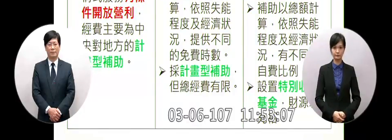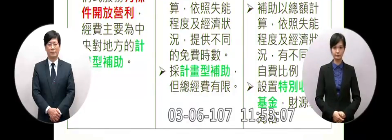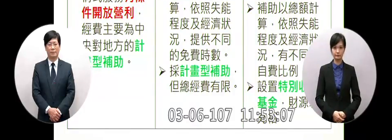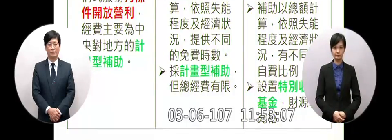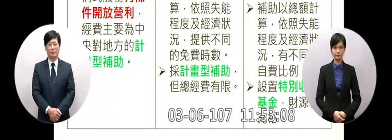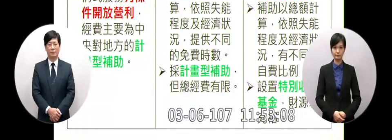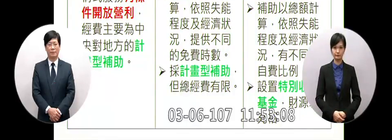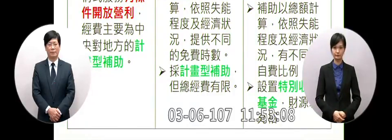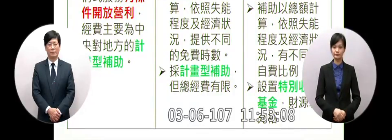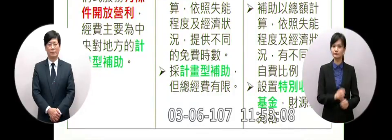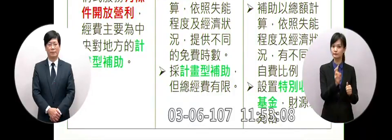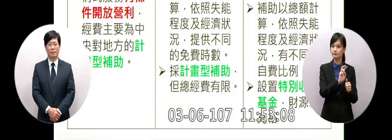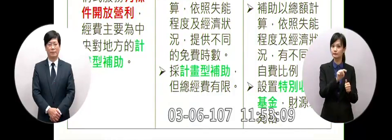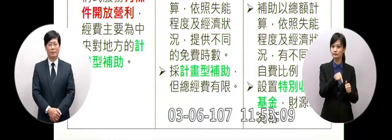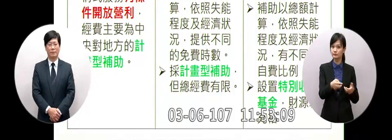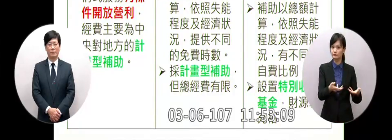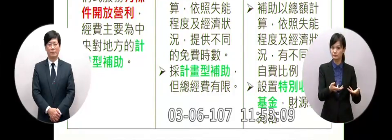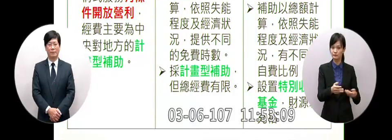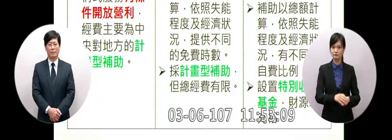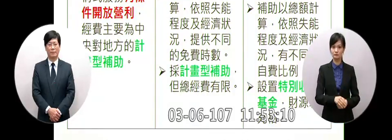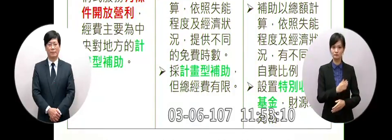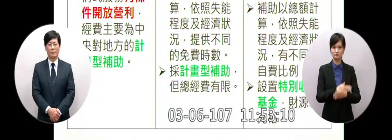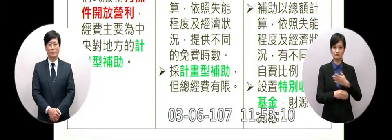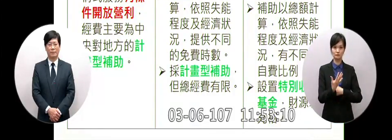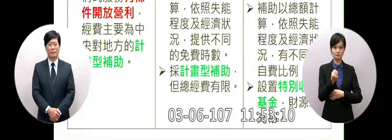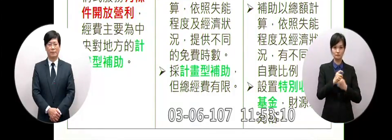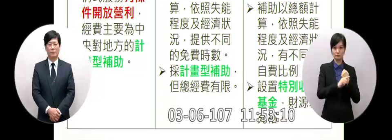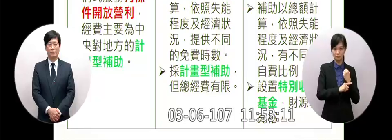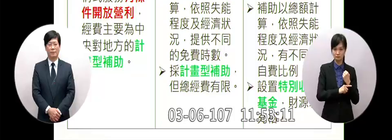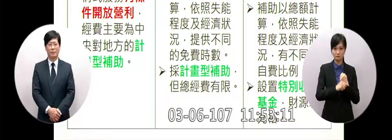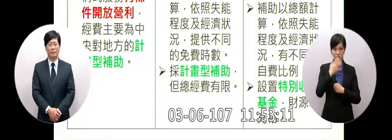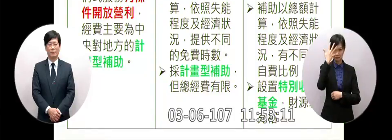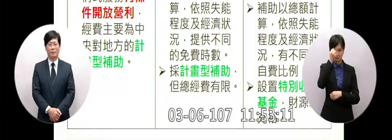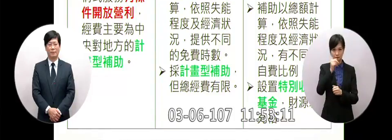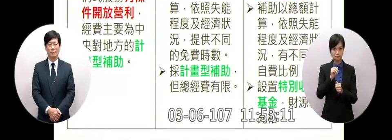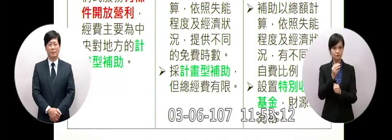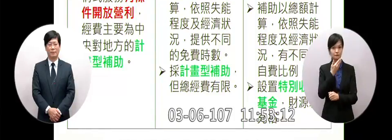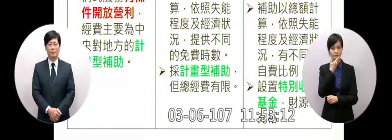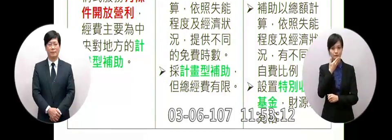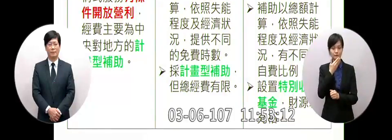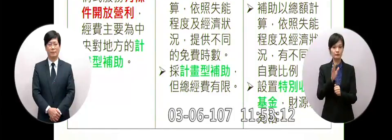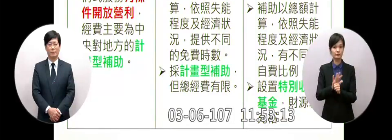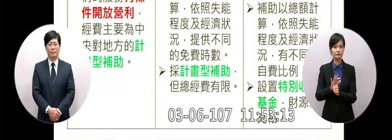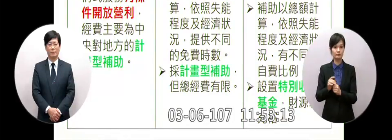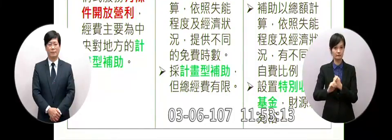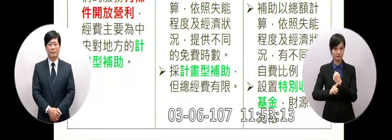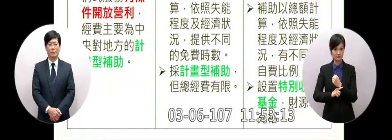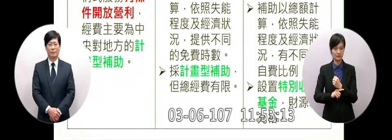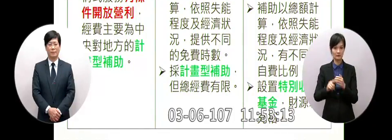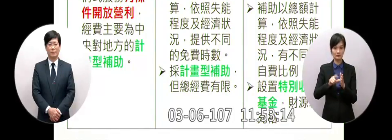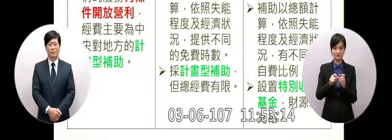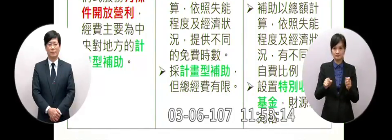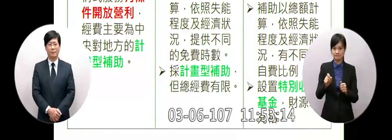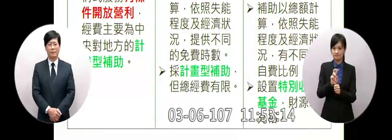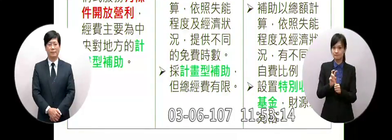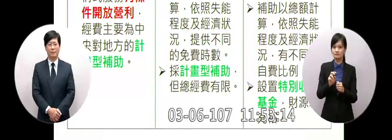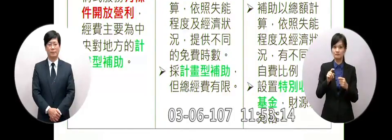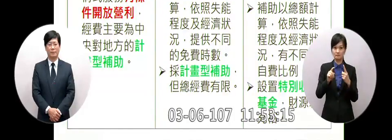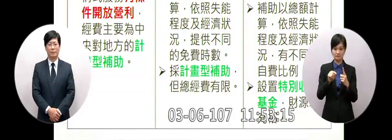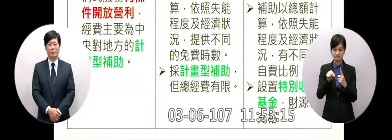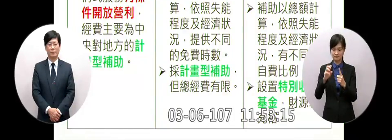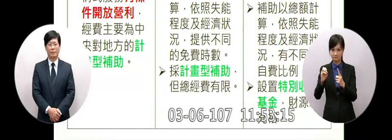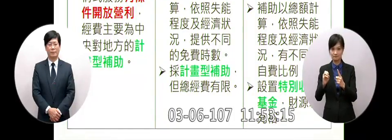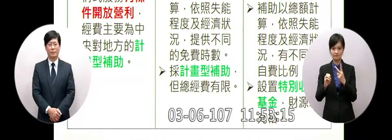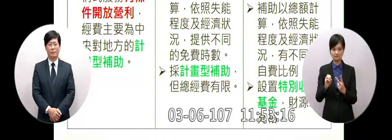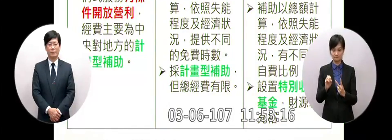那在照顾的这个部分，我们从生权法、从老福法，一直到就是说长照 1.0、长照 2.0 的这个部分有相